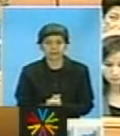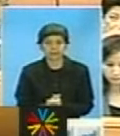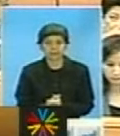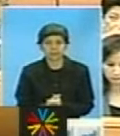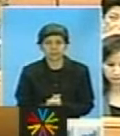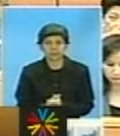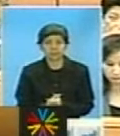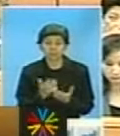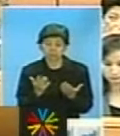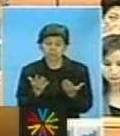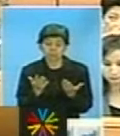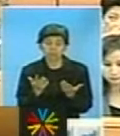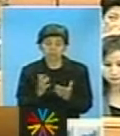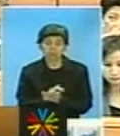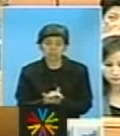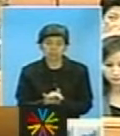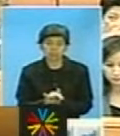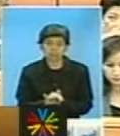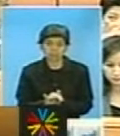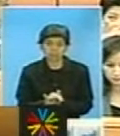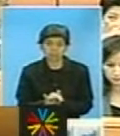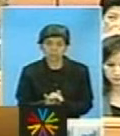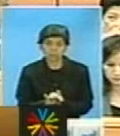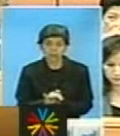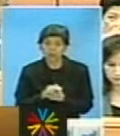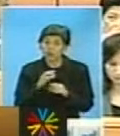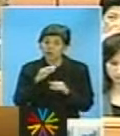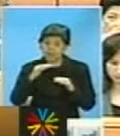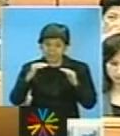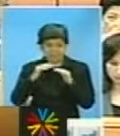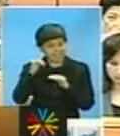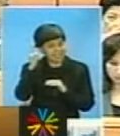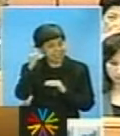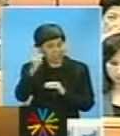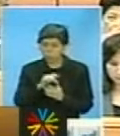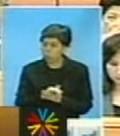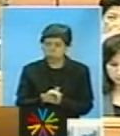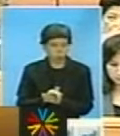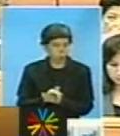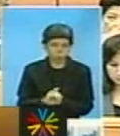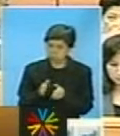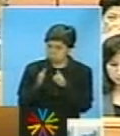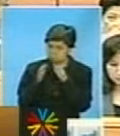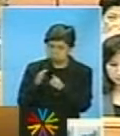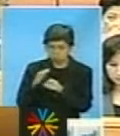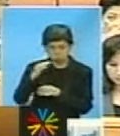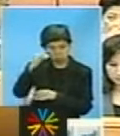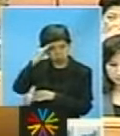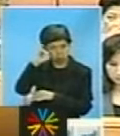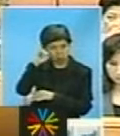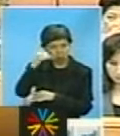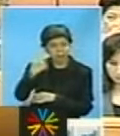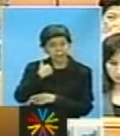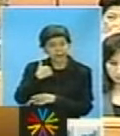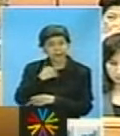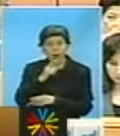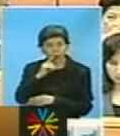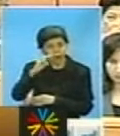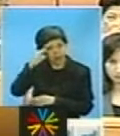ครับแต่ว่าฝ่ายระบอบทักษิณโจมตีกองทัพยับเยิน